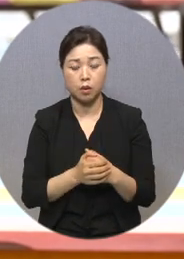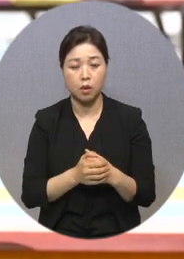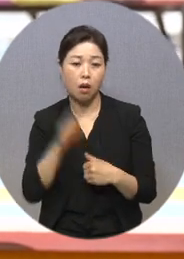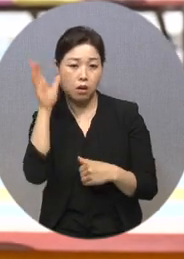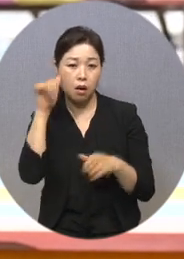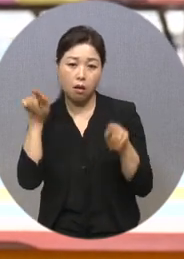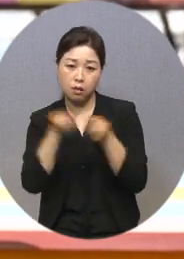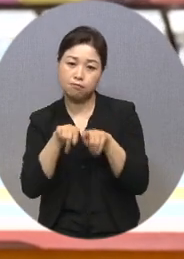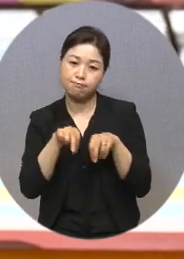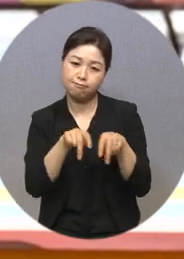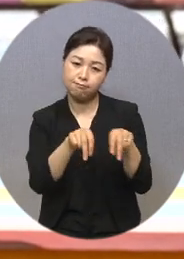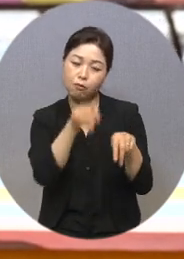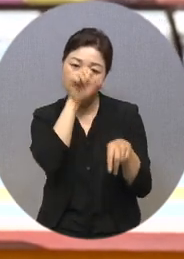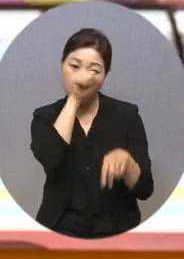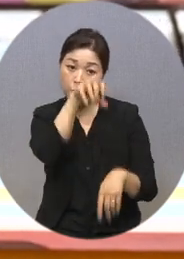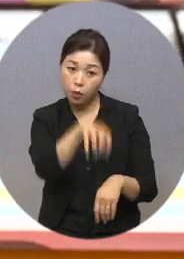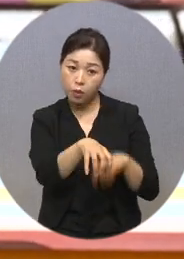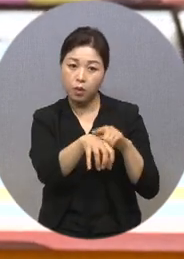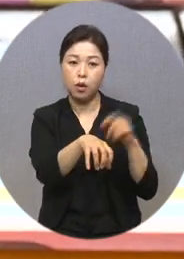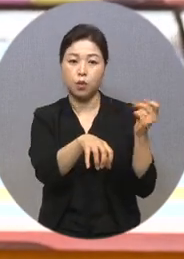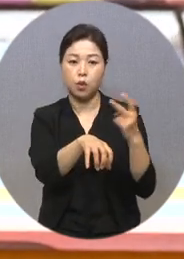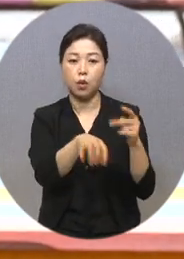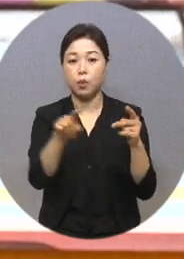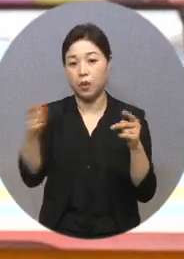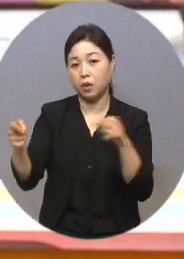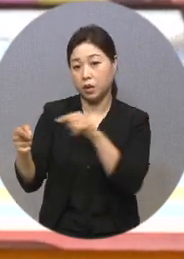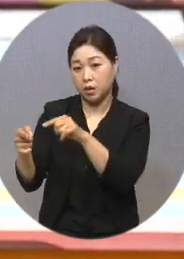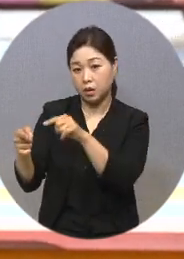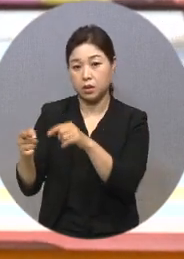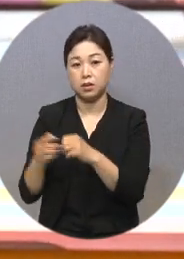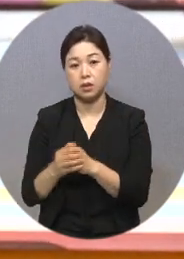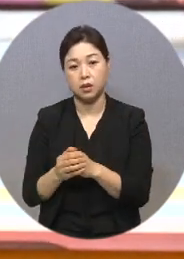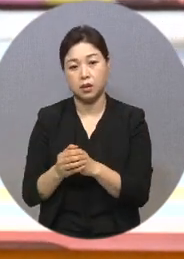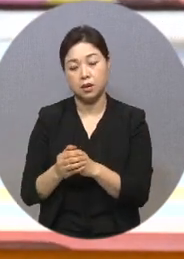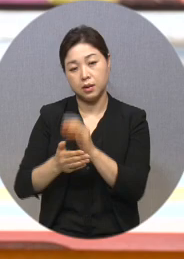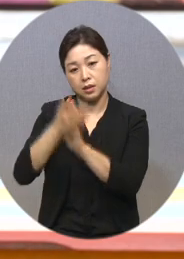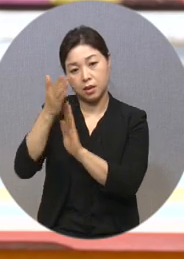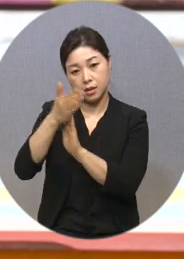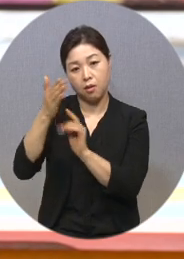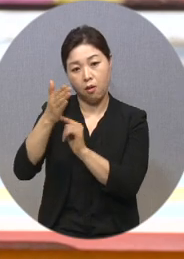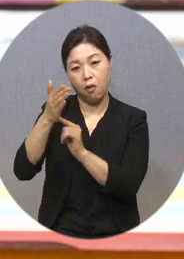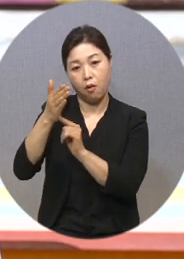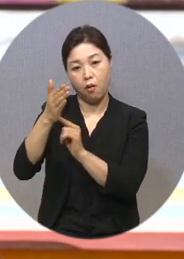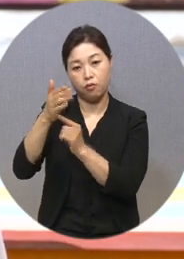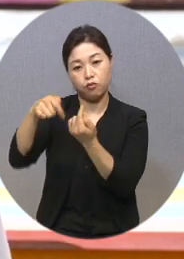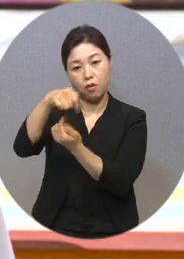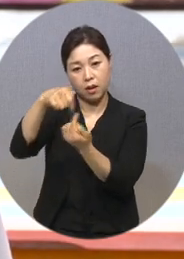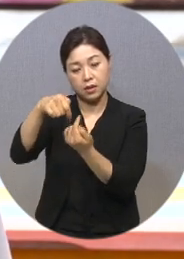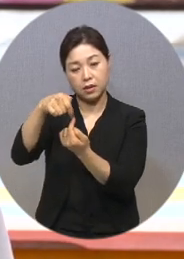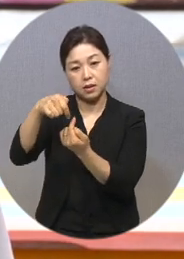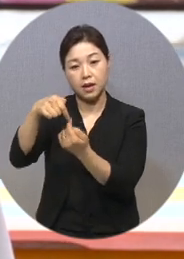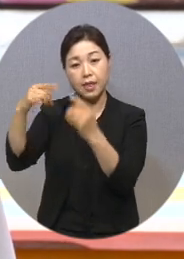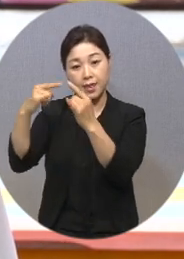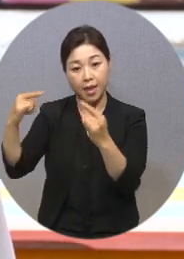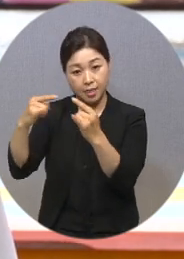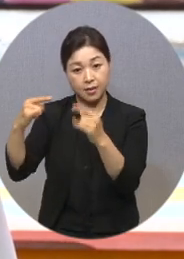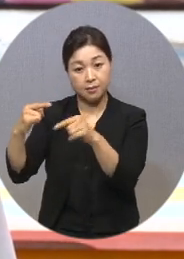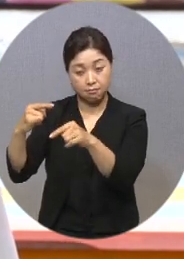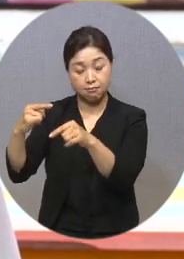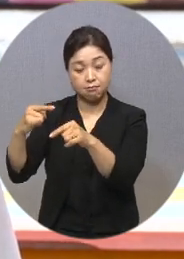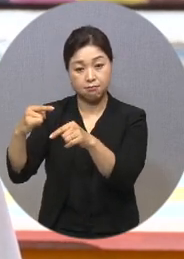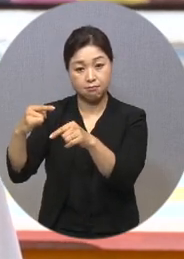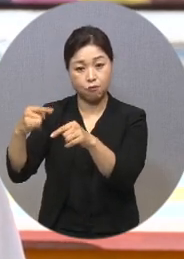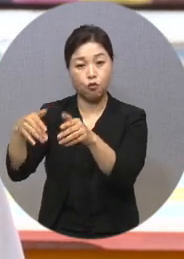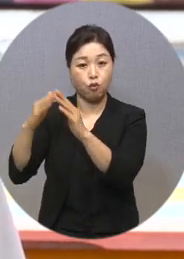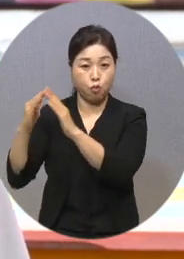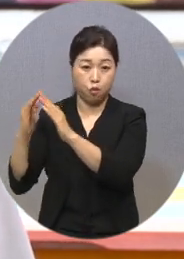산책하기에도 너무 좋았던 곳이고 또 한쪽에서는 시에서 하는 그 텐트 문화가 정착이